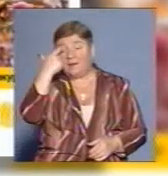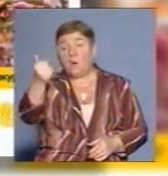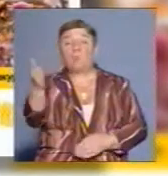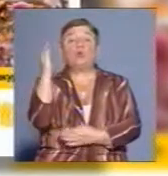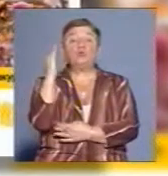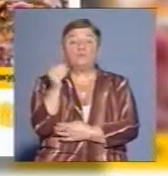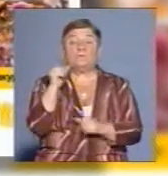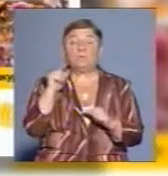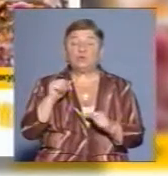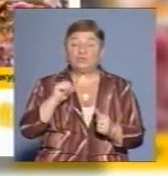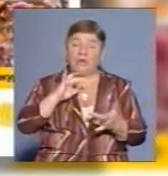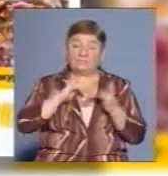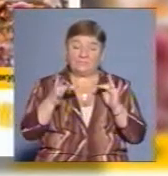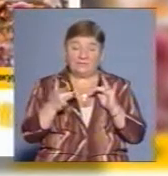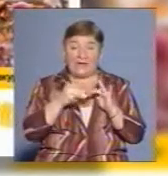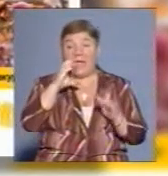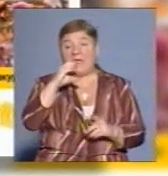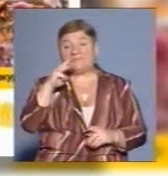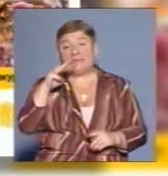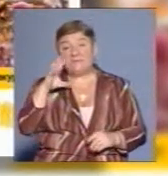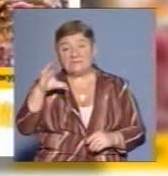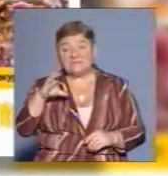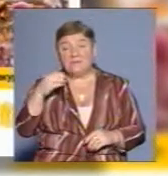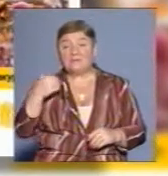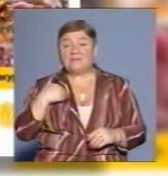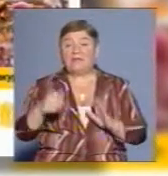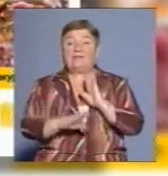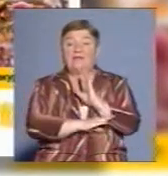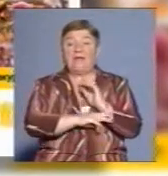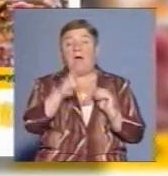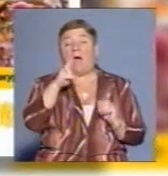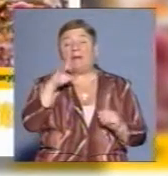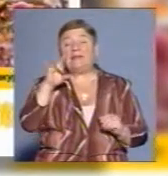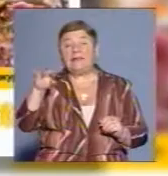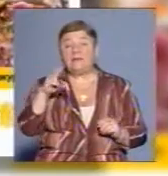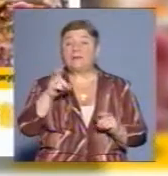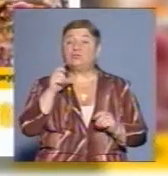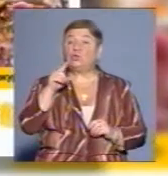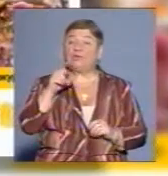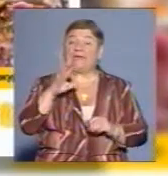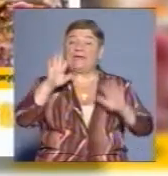можна онлайн або через СМС. На вибір пропонується амброве дерево, клен, золотий дощ, кам'яне